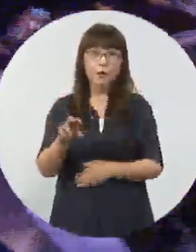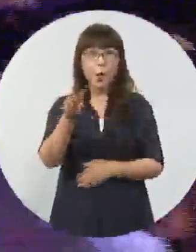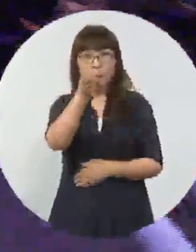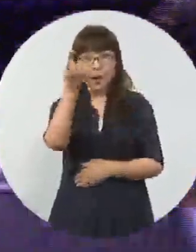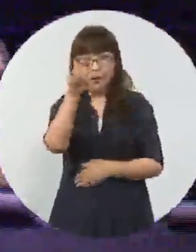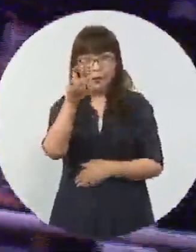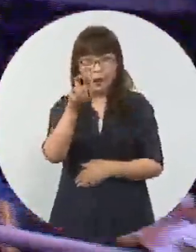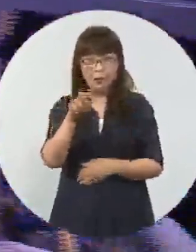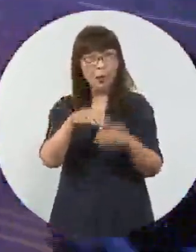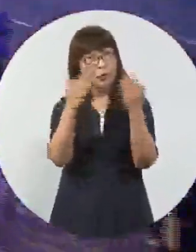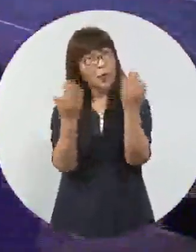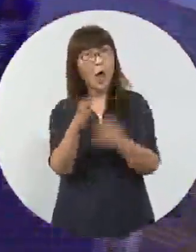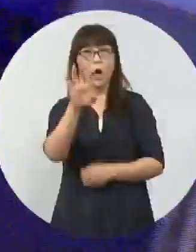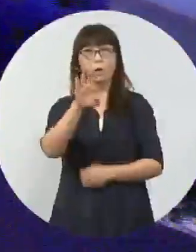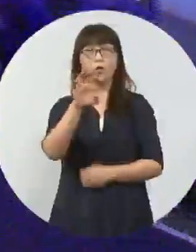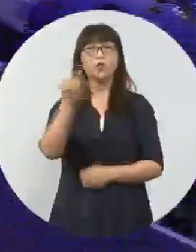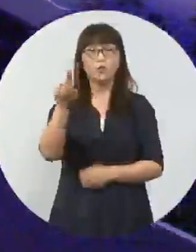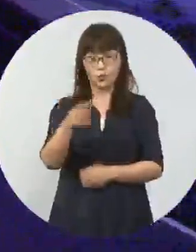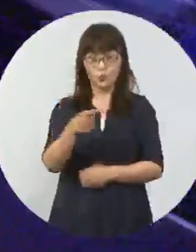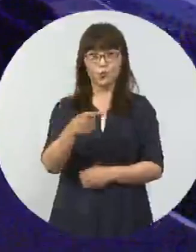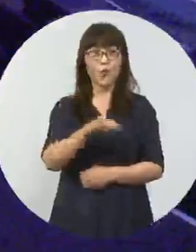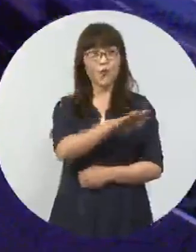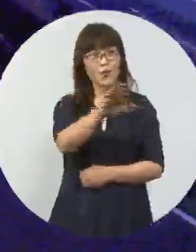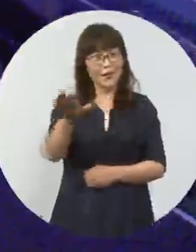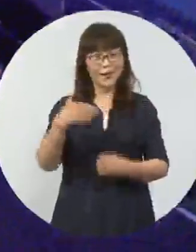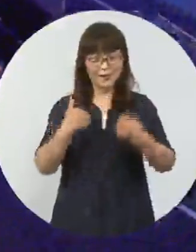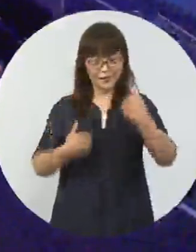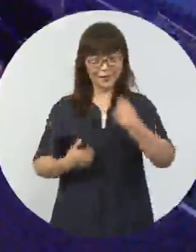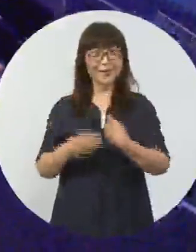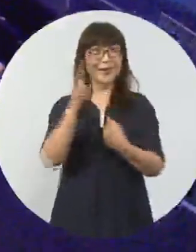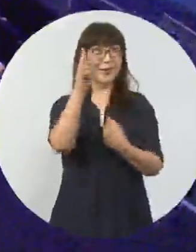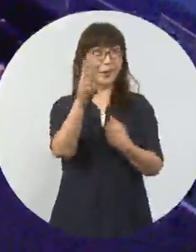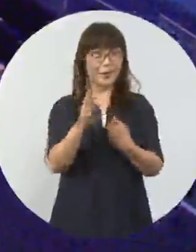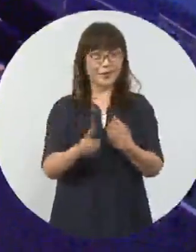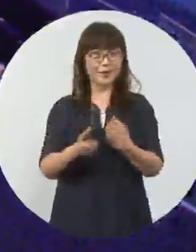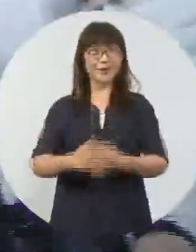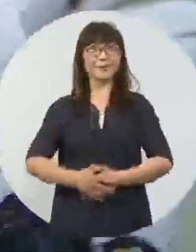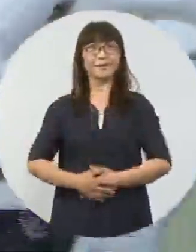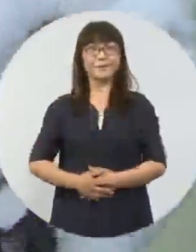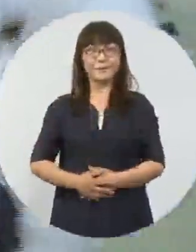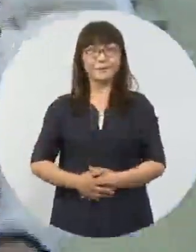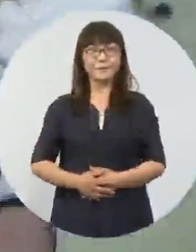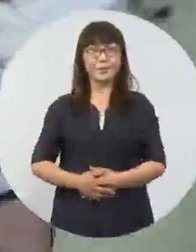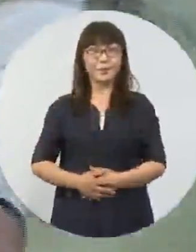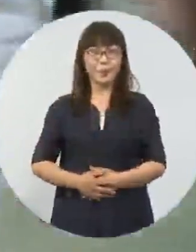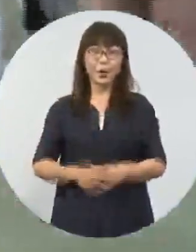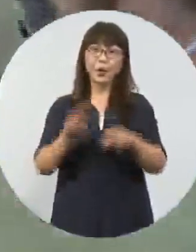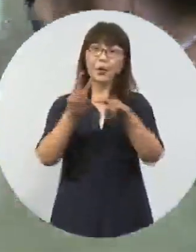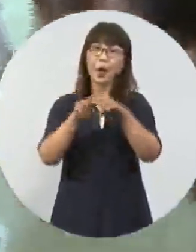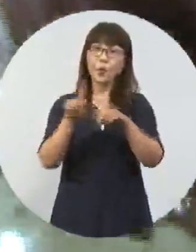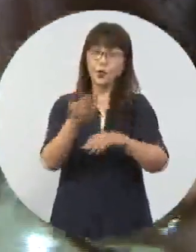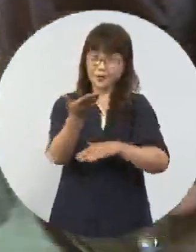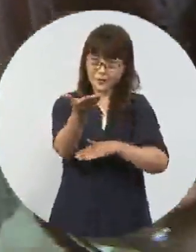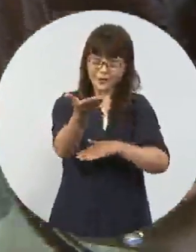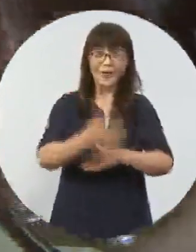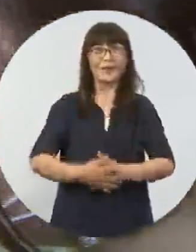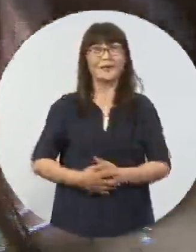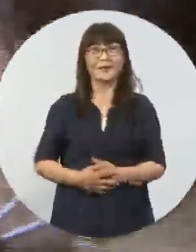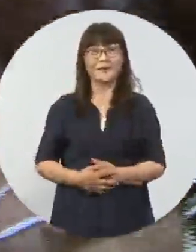分に及ぶ探検。皆さんとても楽しんだようでした。 探検隊参加してみてどうでした